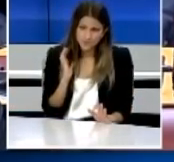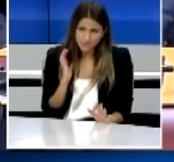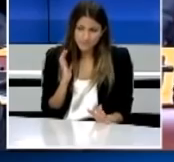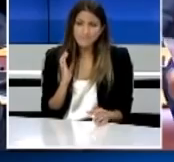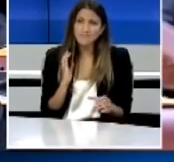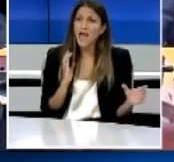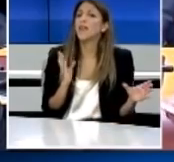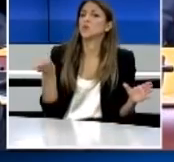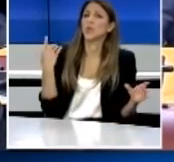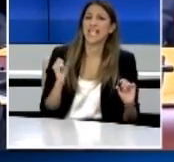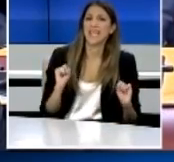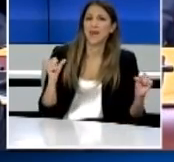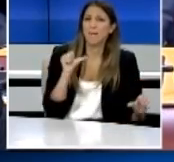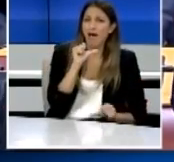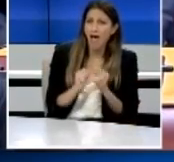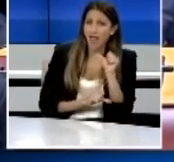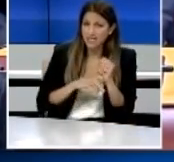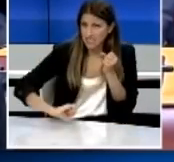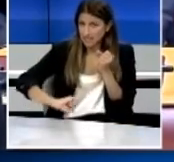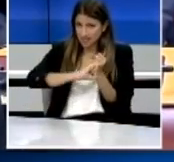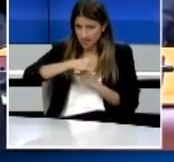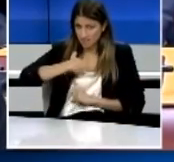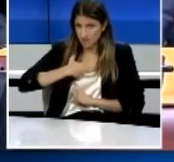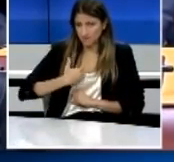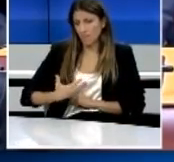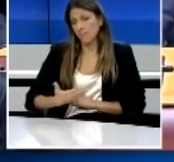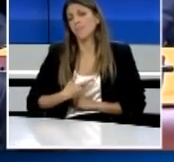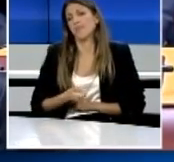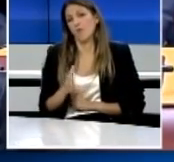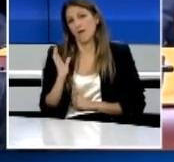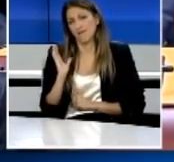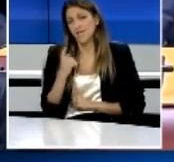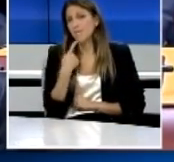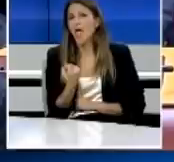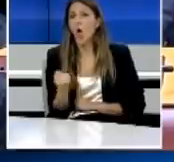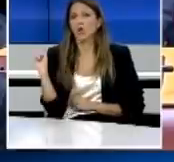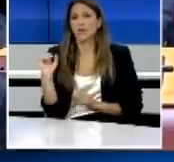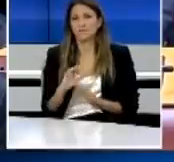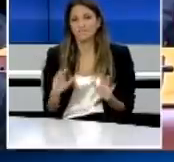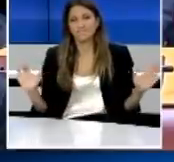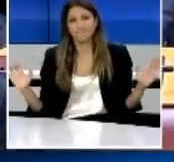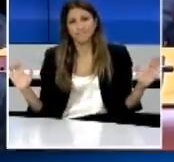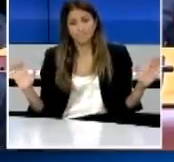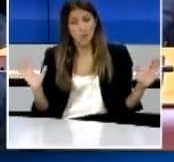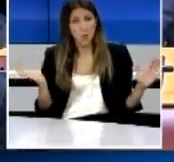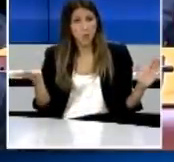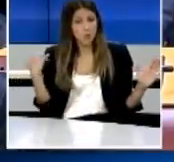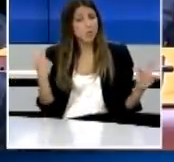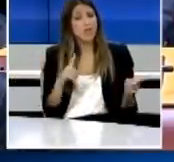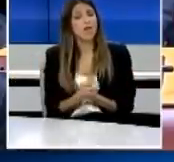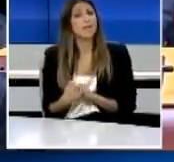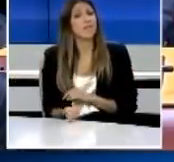στενού συμφέροντος, αλλά και των ιδεολογικών και πολιτικών σας αναφορών, να πείτε όχι. Και να στηρίξετε τότε, να